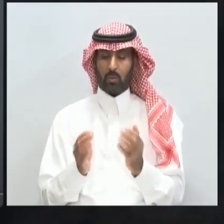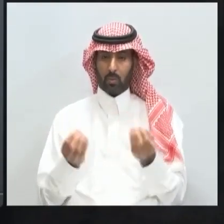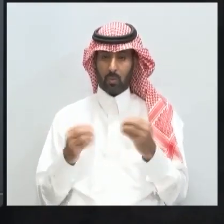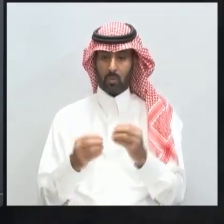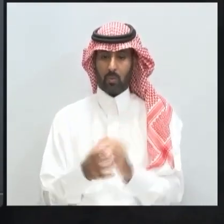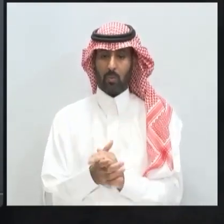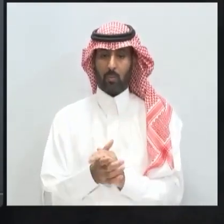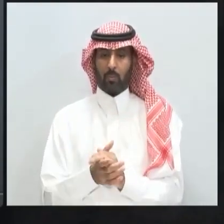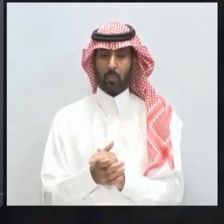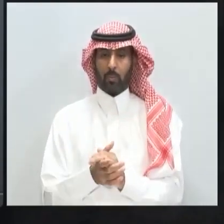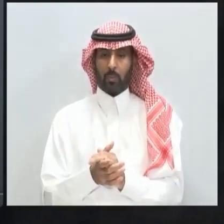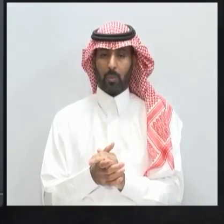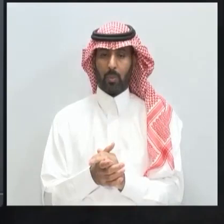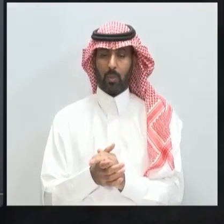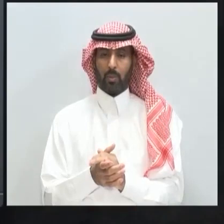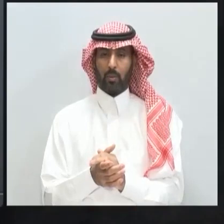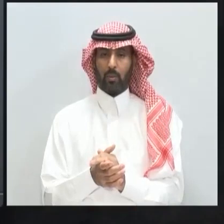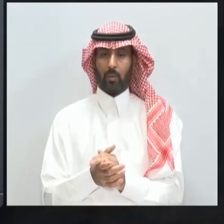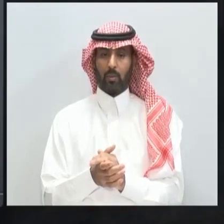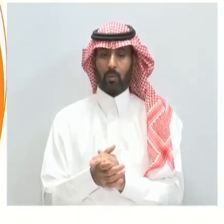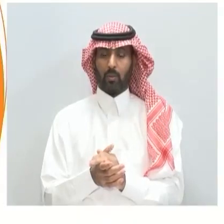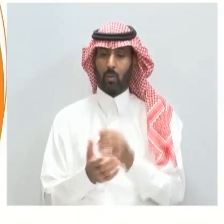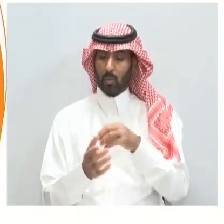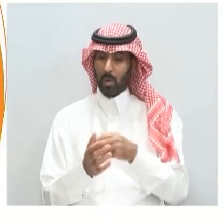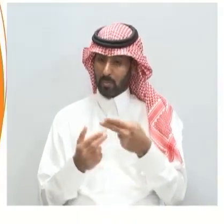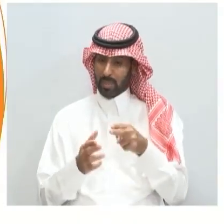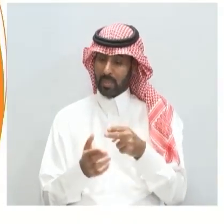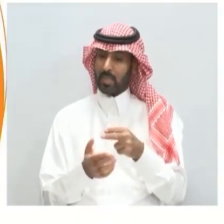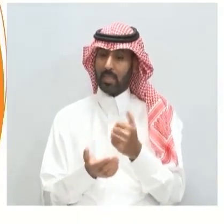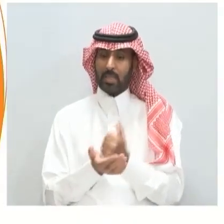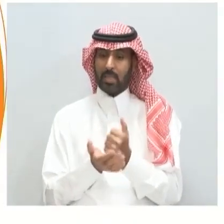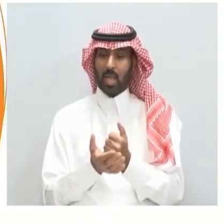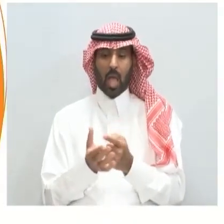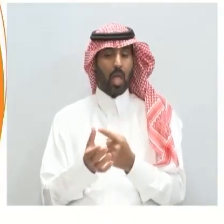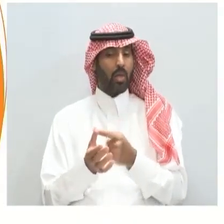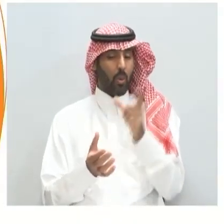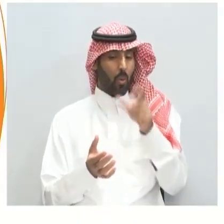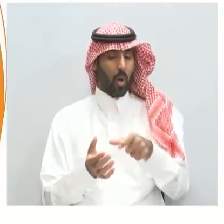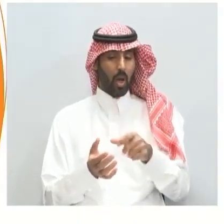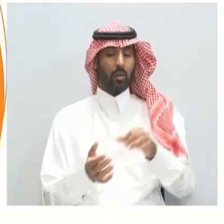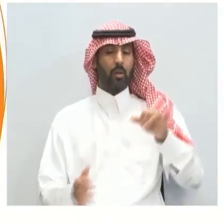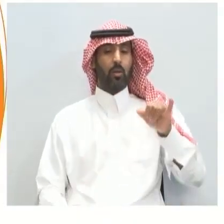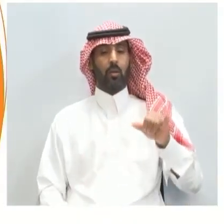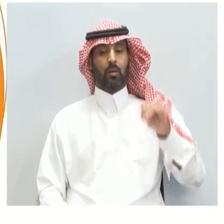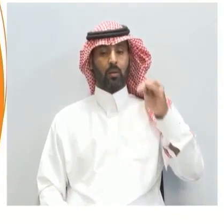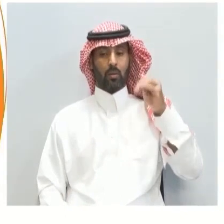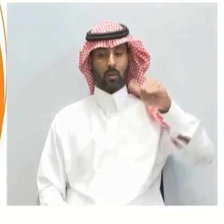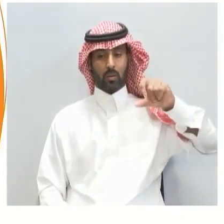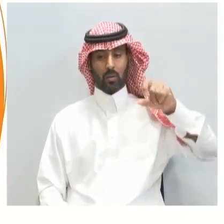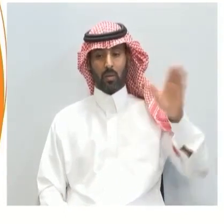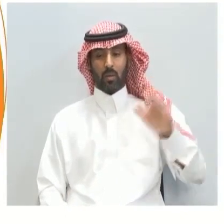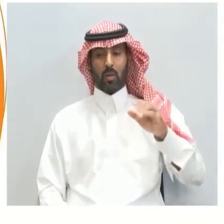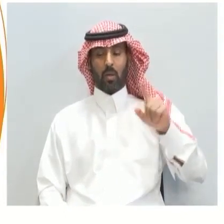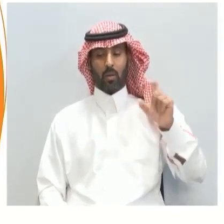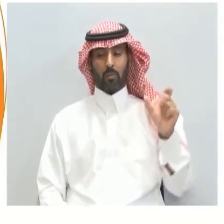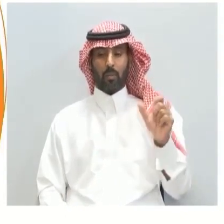اكثره لذلك نقول في واضعه اولا محمد بن مرزبان المتوفى سنه 39 من